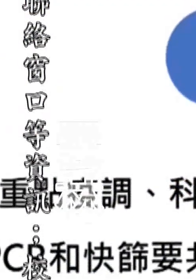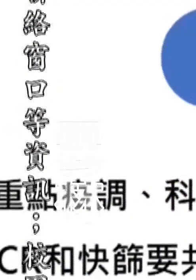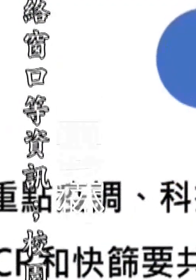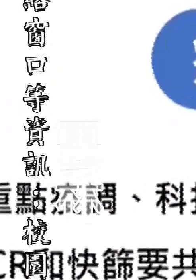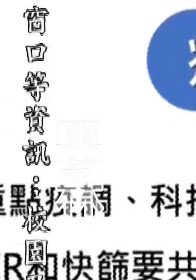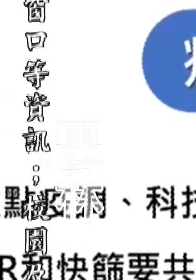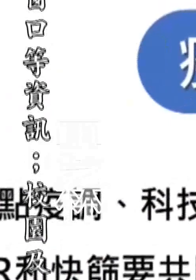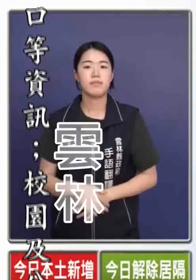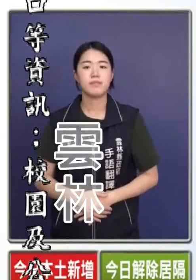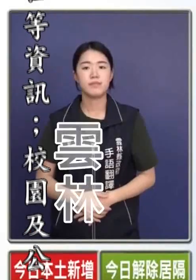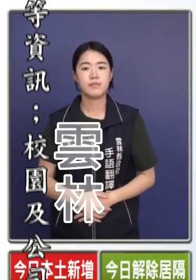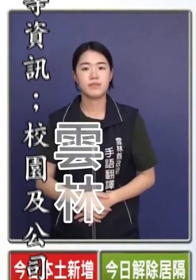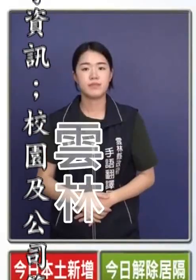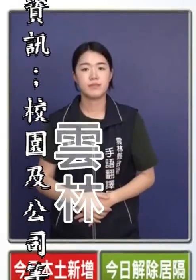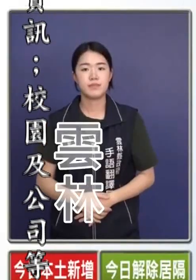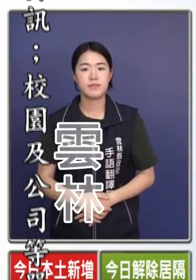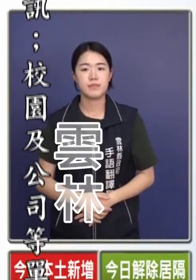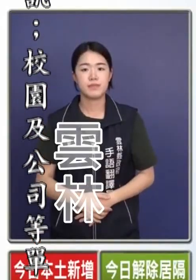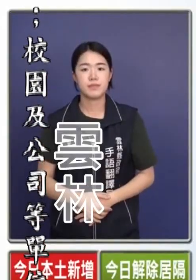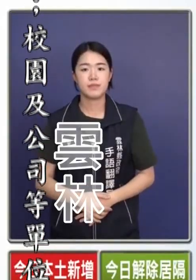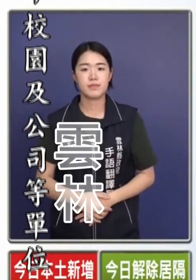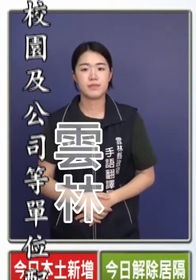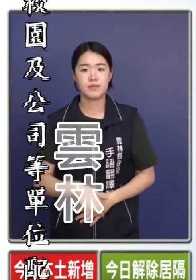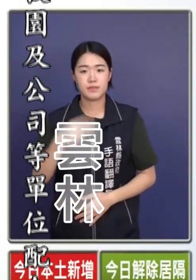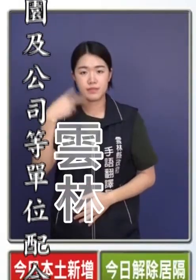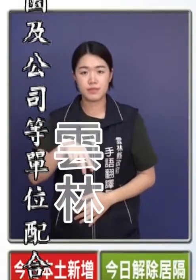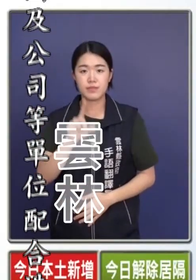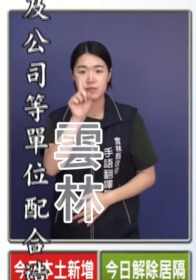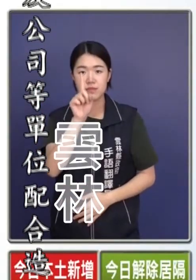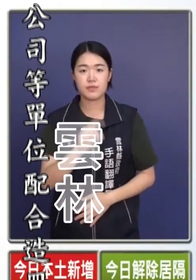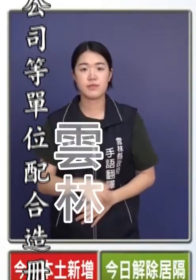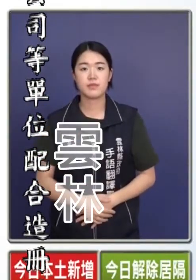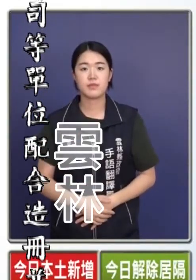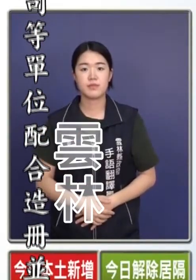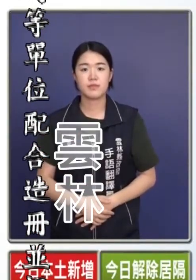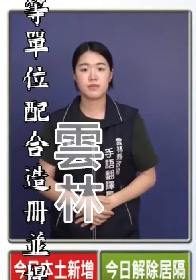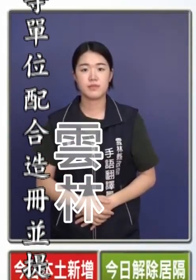头壳抱着烧，毕竟每个细节都是关键。记者中部综合报道。